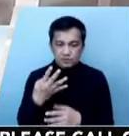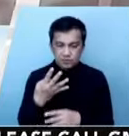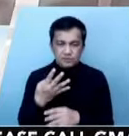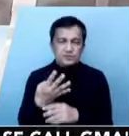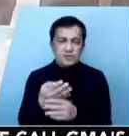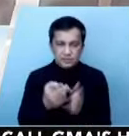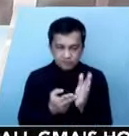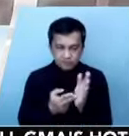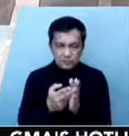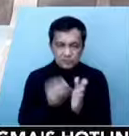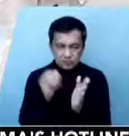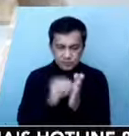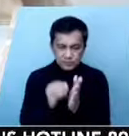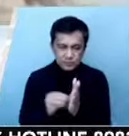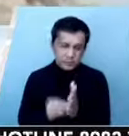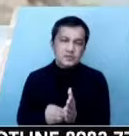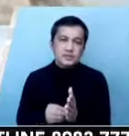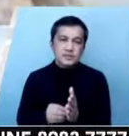tagatala ng kasaysayan